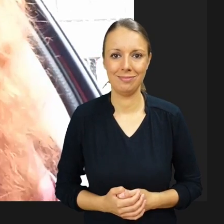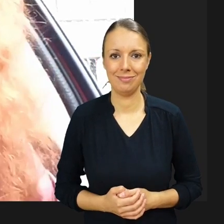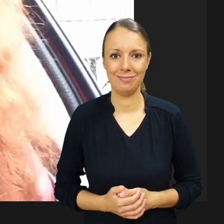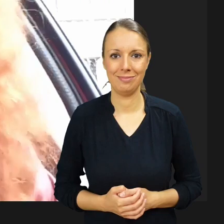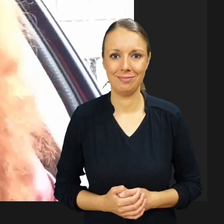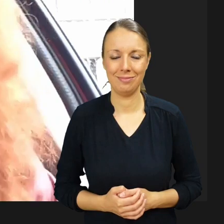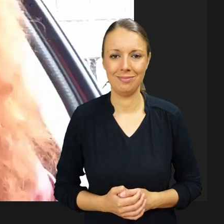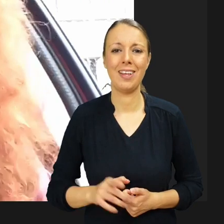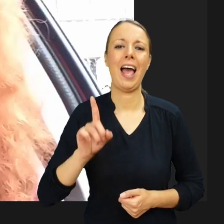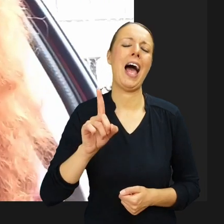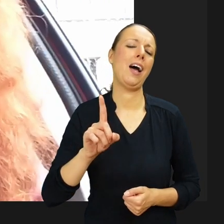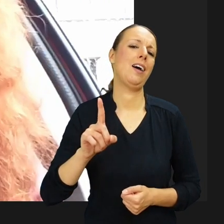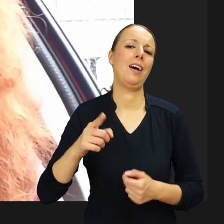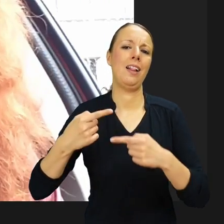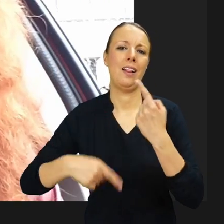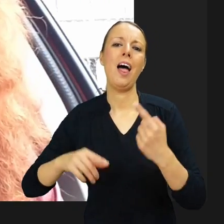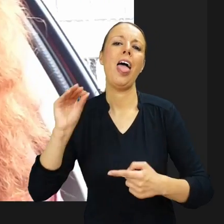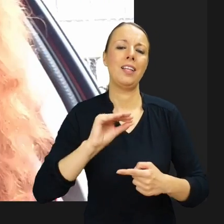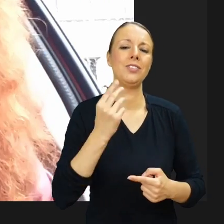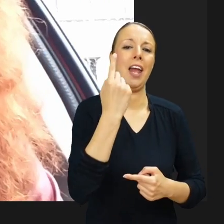i jeszcze jedną bardzo ciekawą rzecz,